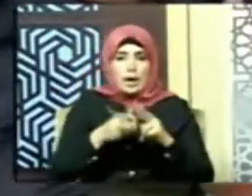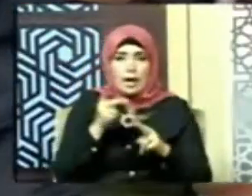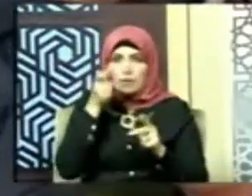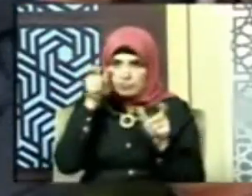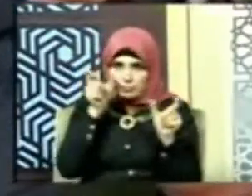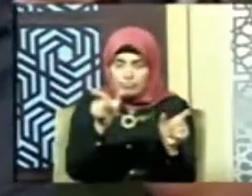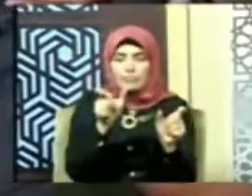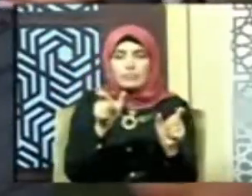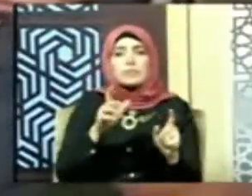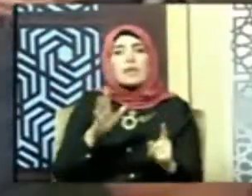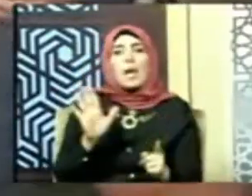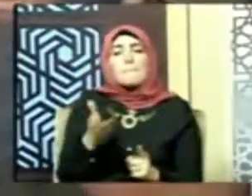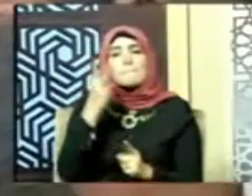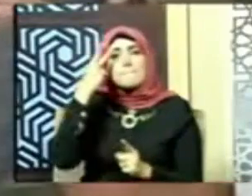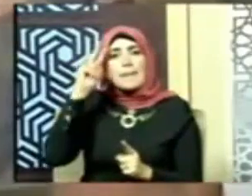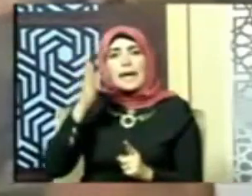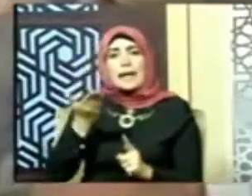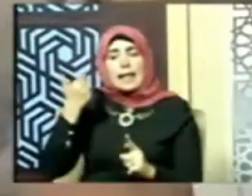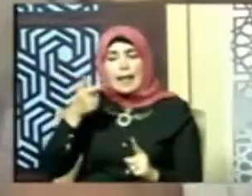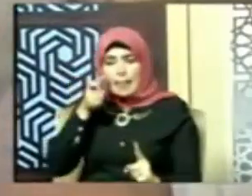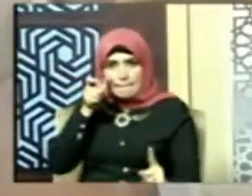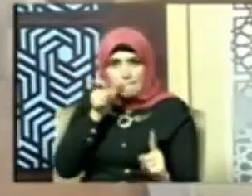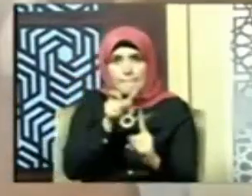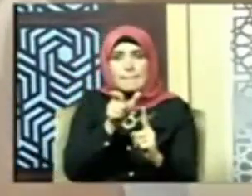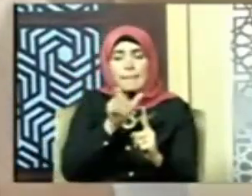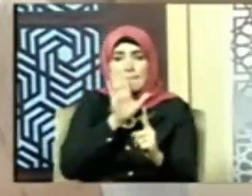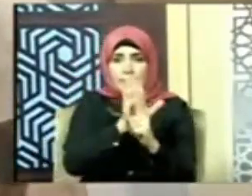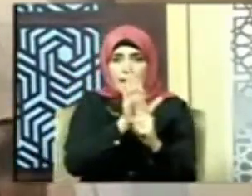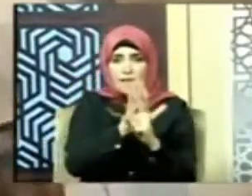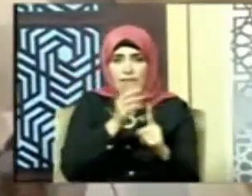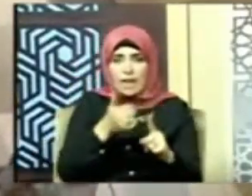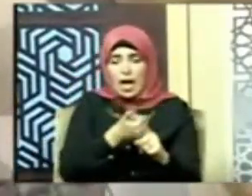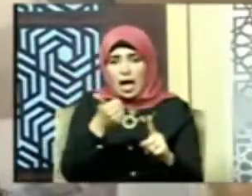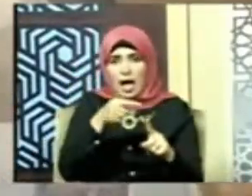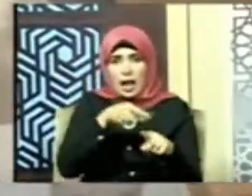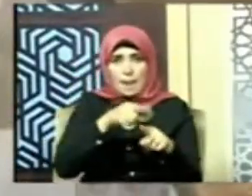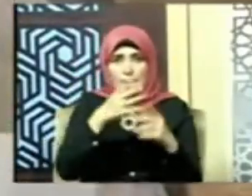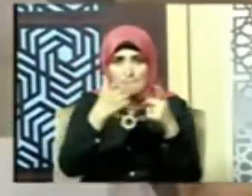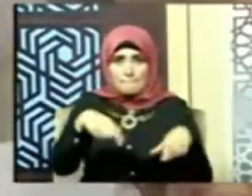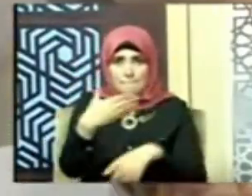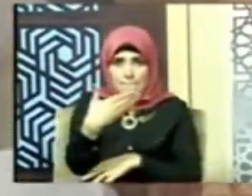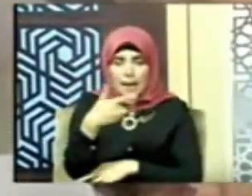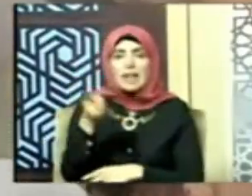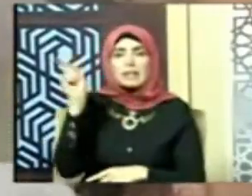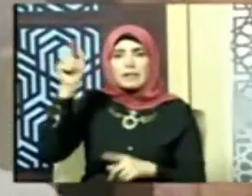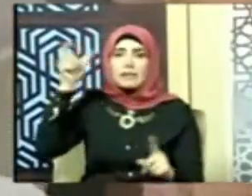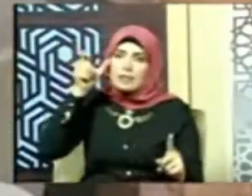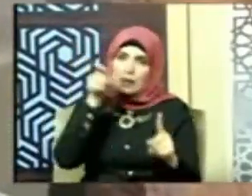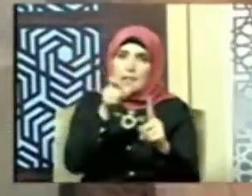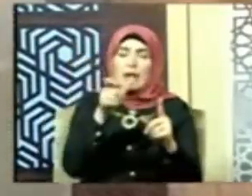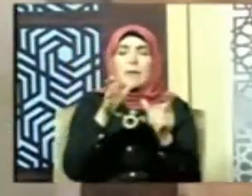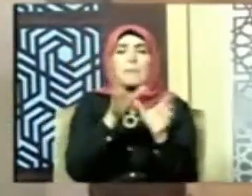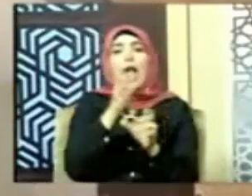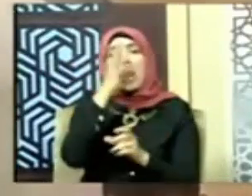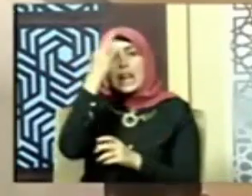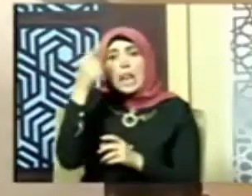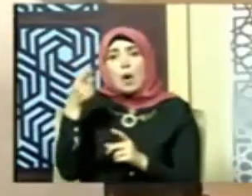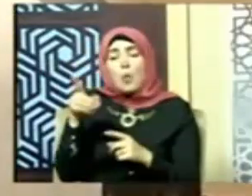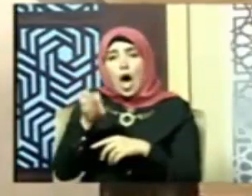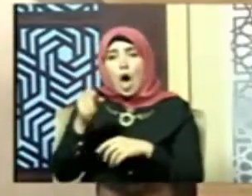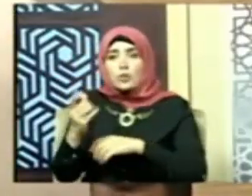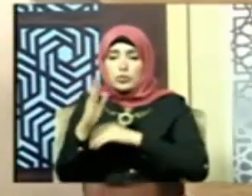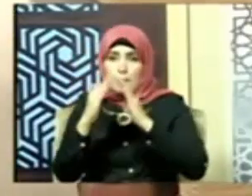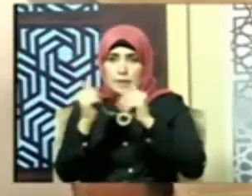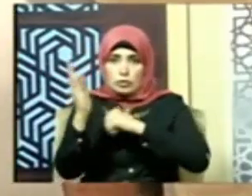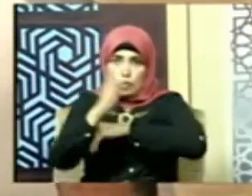مع هذا البلد فكن معه، ومن كان على هذا البلد فكن عليه. اللهم